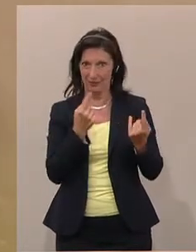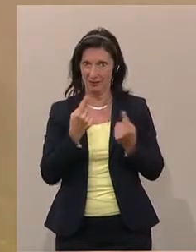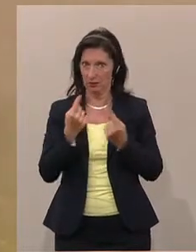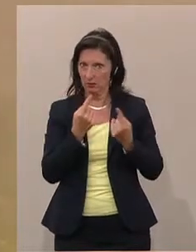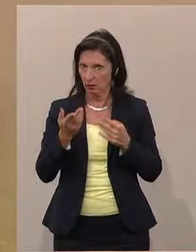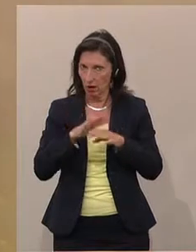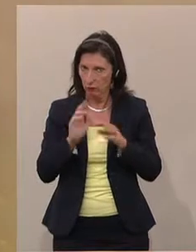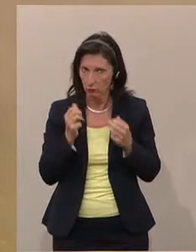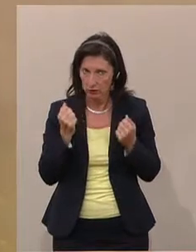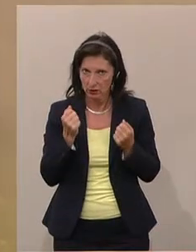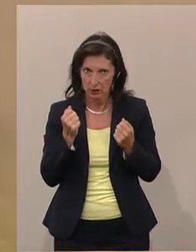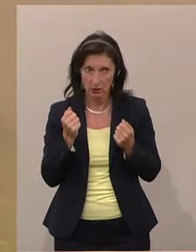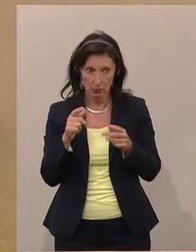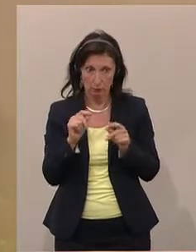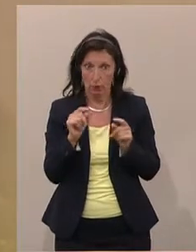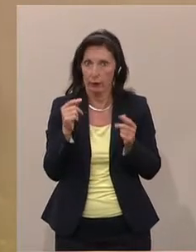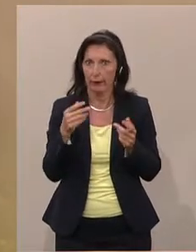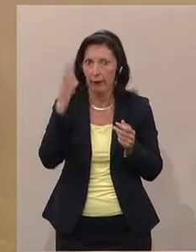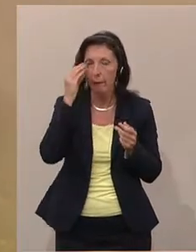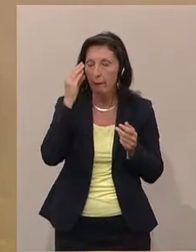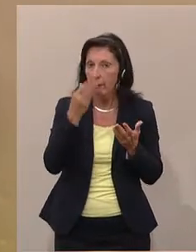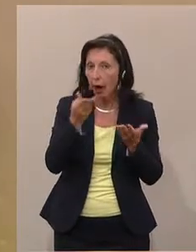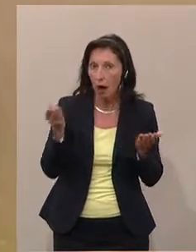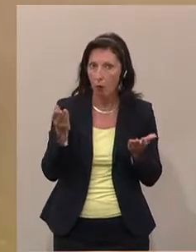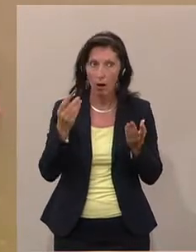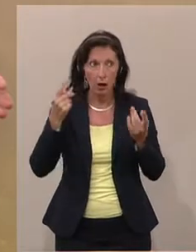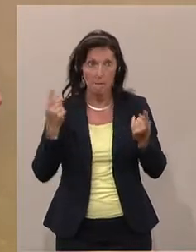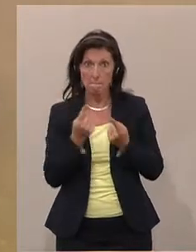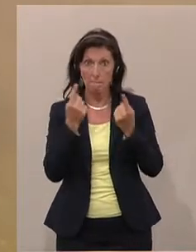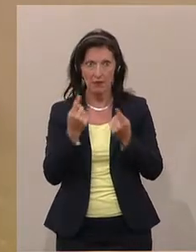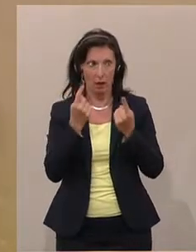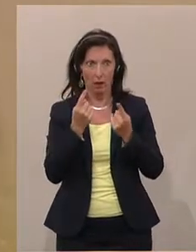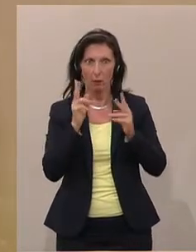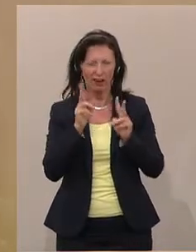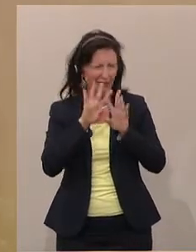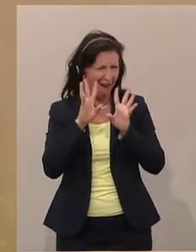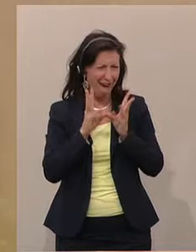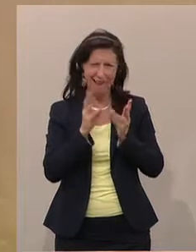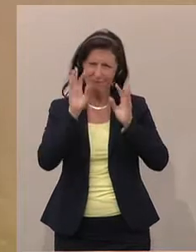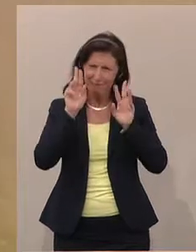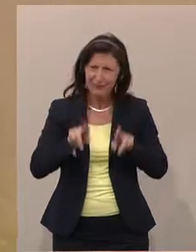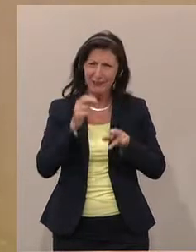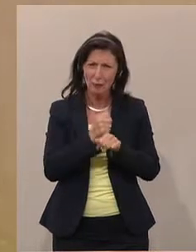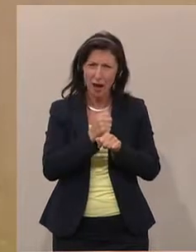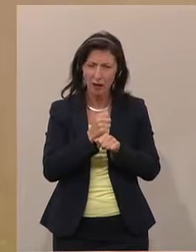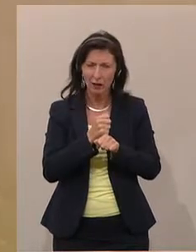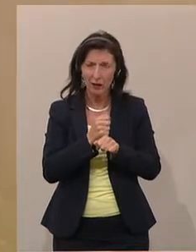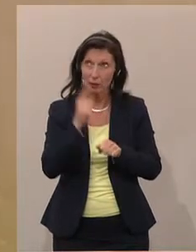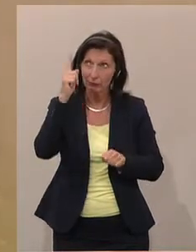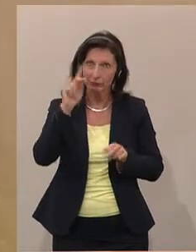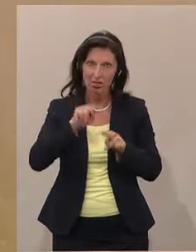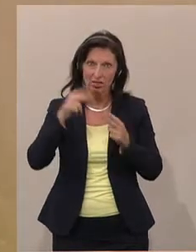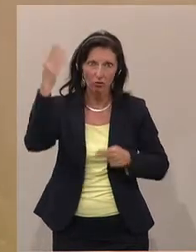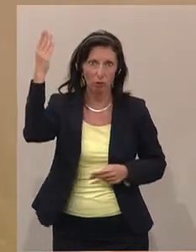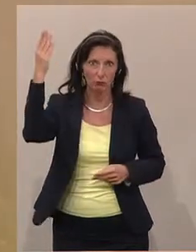wird. Und das bedeutet für eine Bäuerin, für einen Bauern, dass sie auf dem Betrieb alles richtig machen kann, aber trotzdem entscheidet die Natur über eine